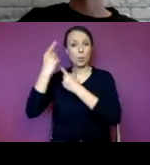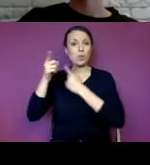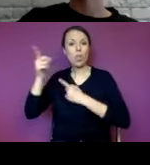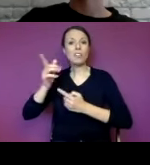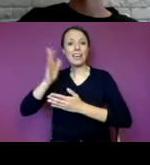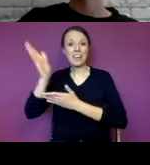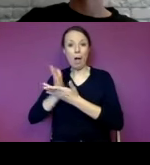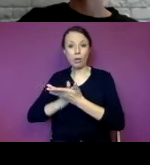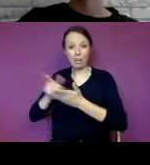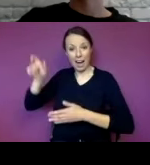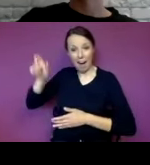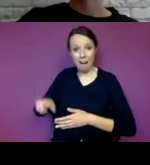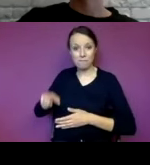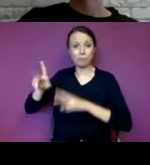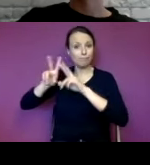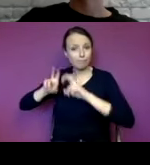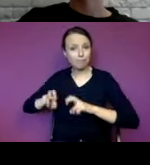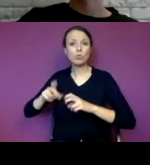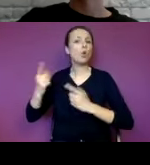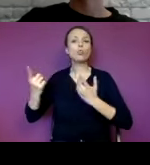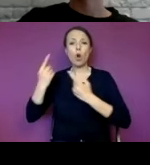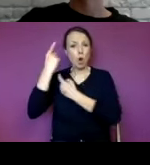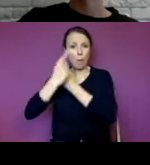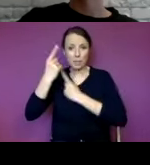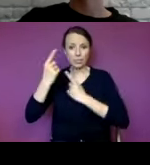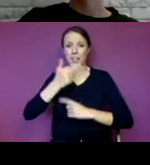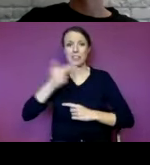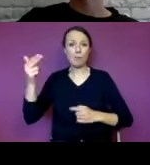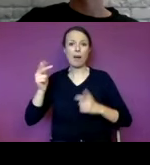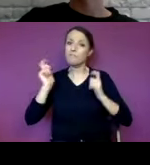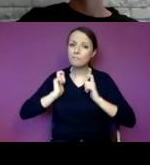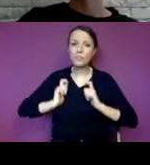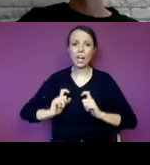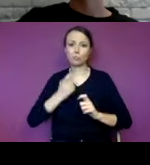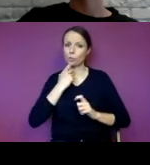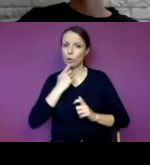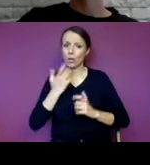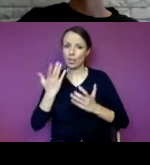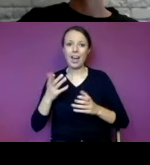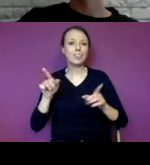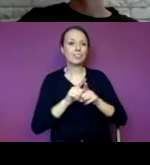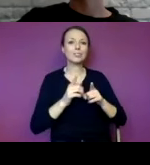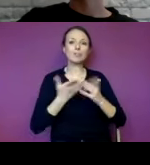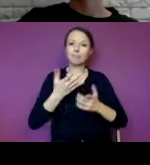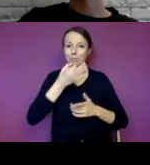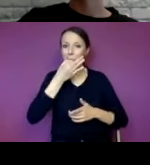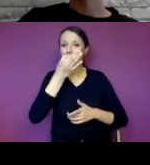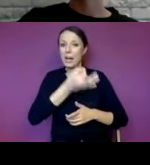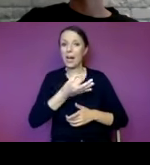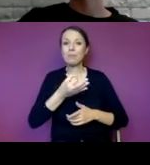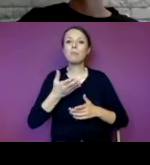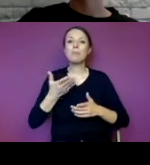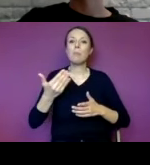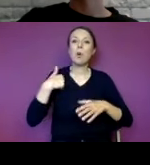się wieś. I też byśmy chcieli spytać o taki projekt, który wyłonił